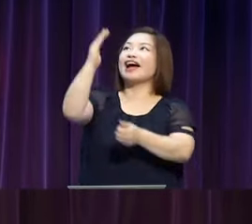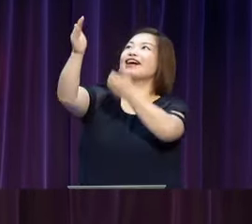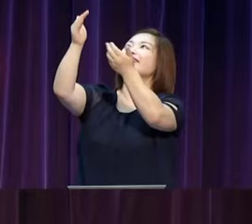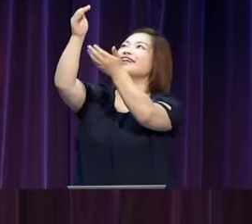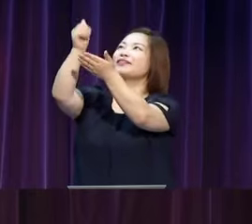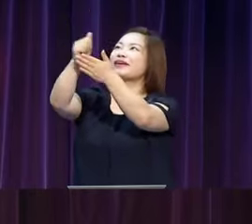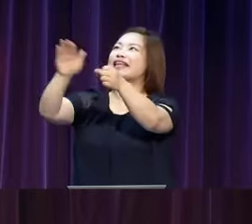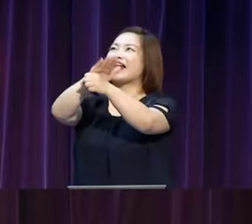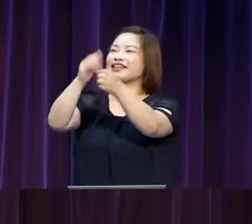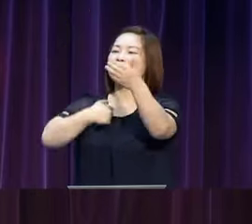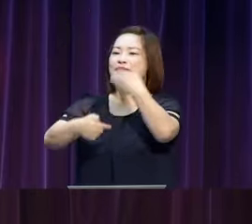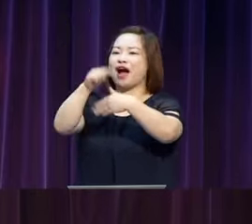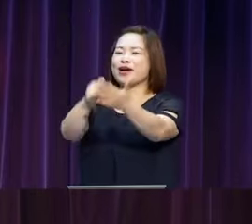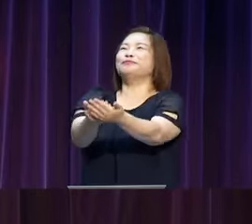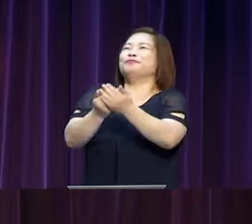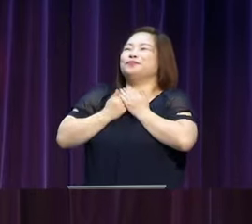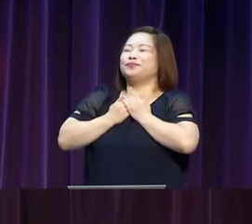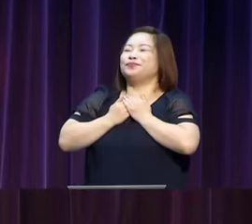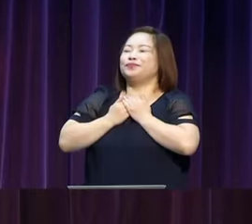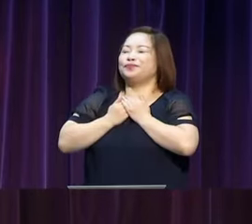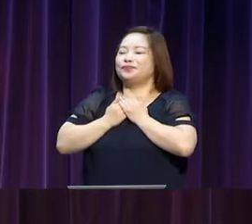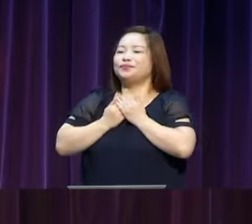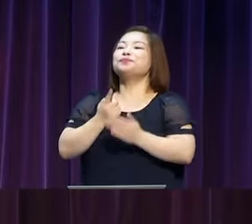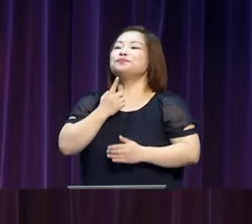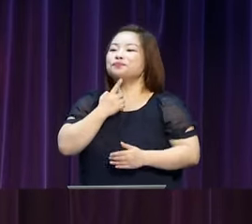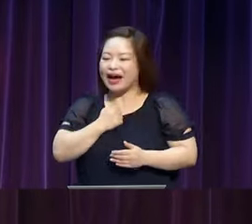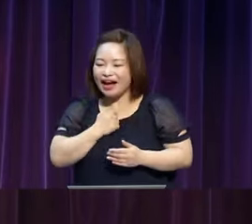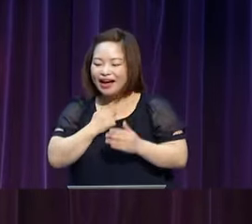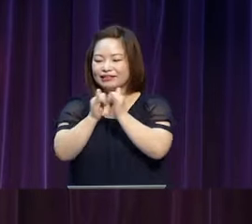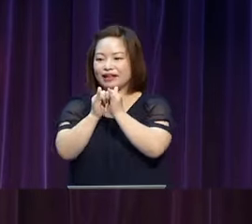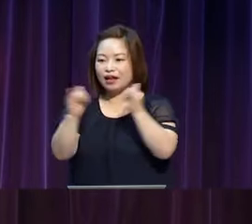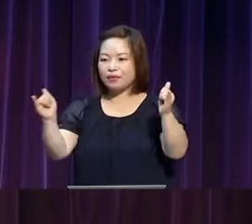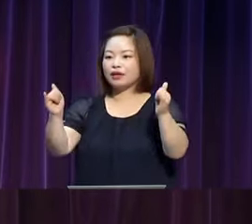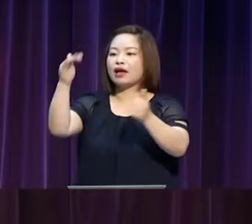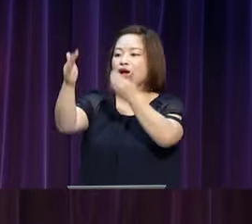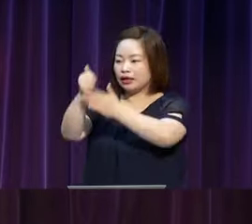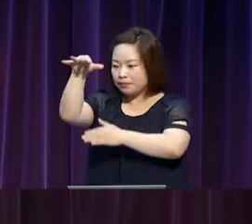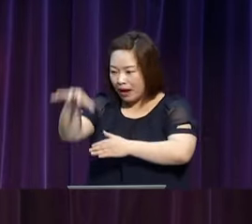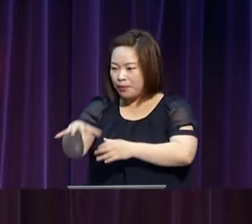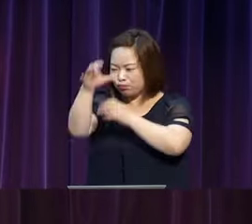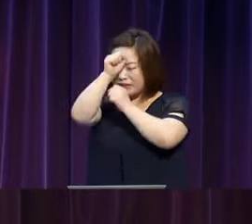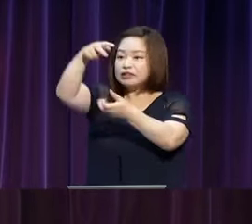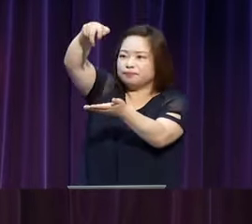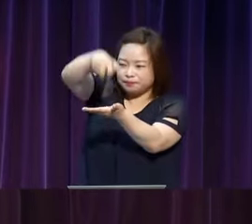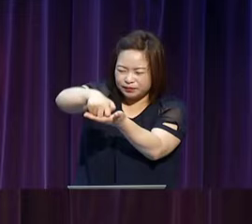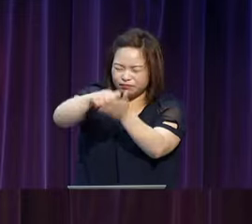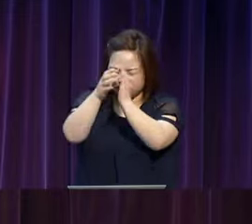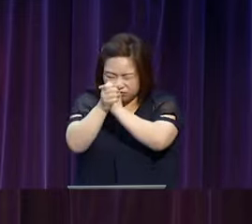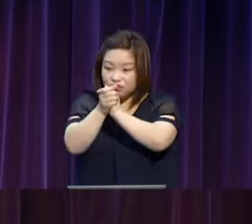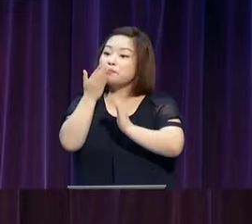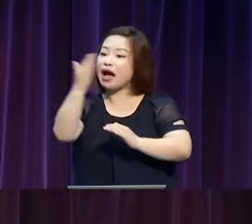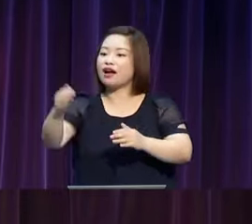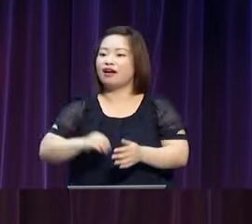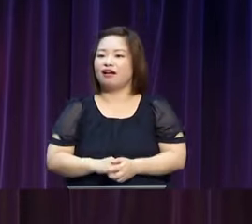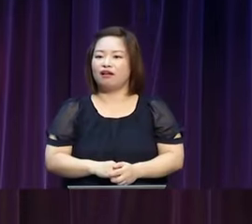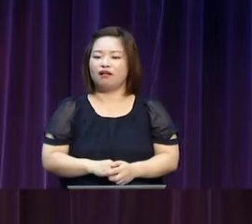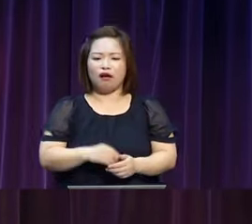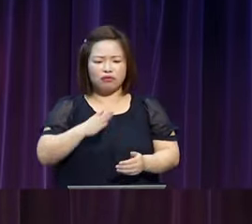그 사랑을 가진 사람만 기도할 수 있다는 걸 기억하십시오. 기도는요, 멋진